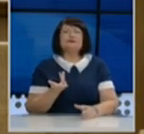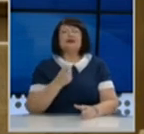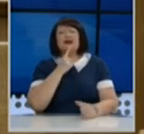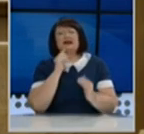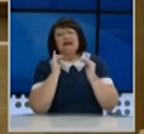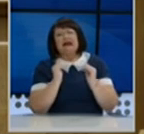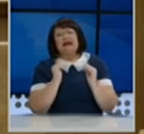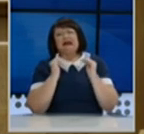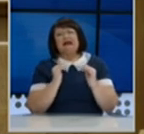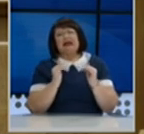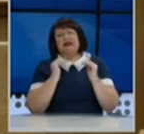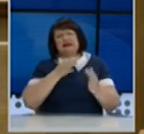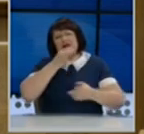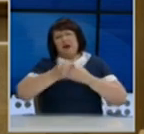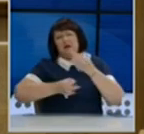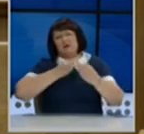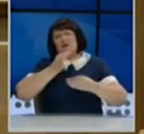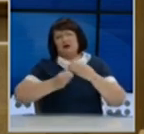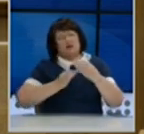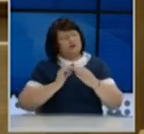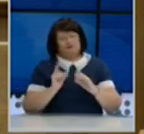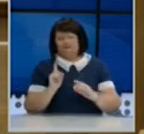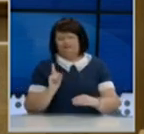τετριμένα λόγια.